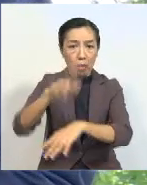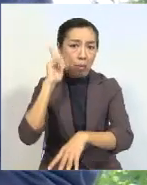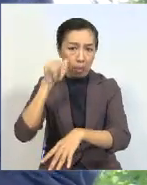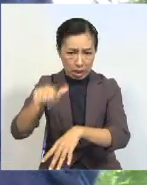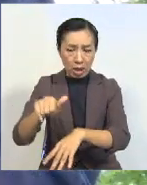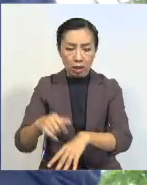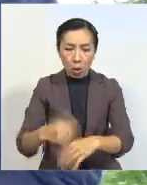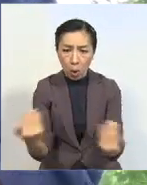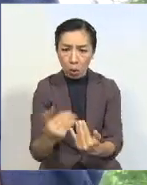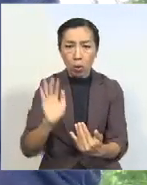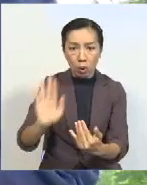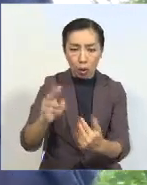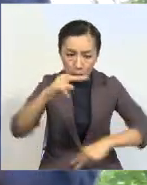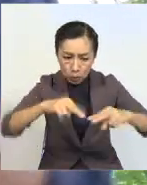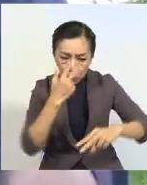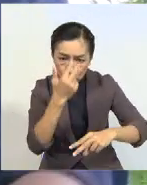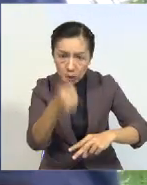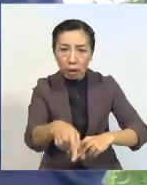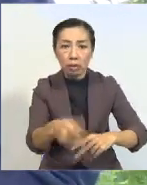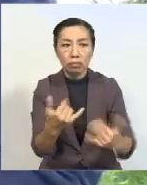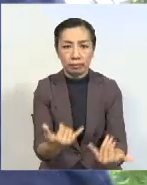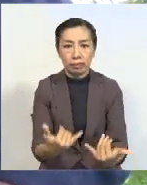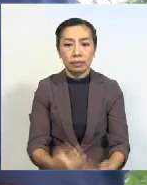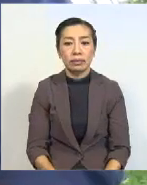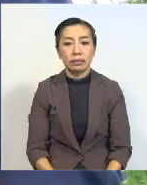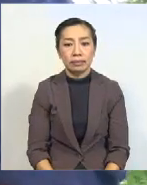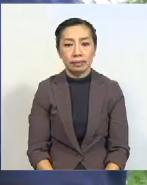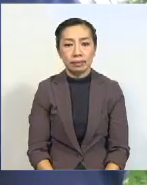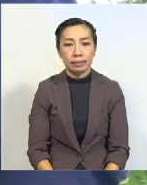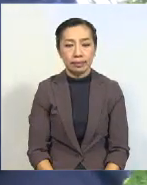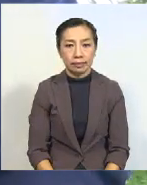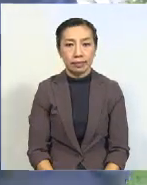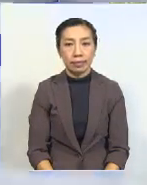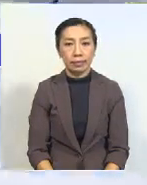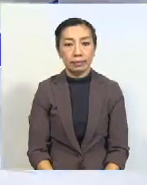ให้ดูแลบุตรหลานอย่างใกล้ชิดในช่วงนี้ด้วยค่ะคุณสุพนันท์คุณปวีณาคะ